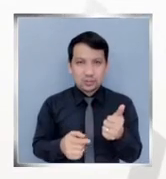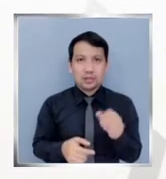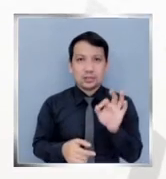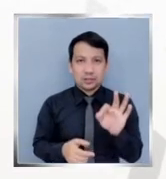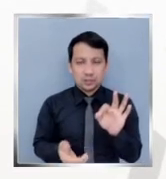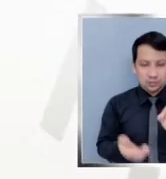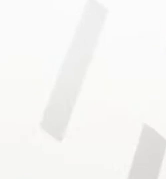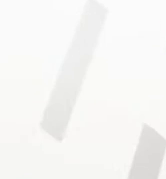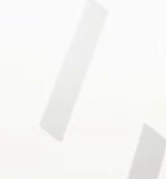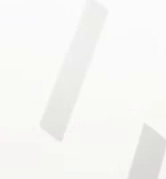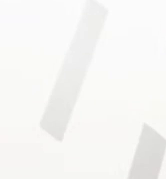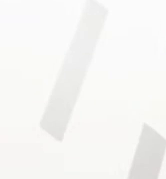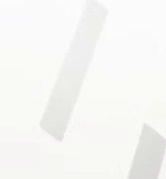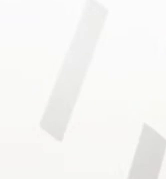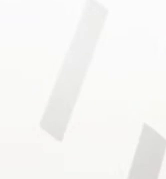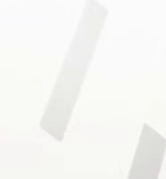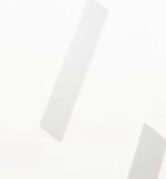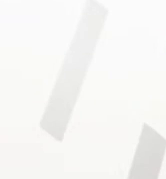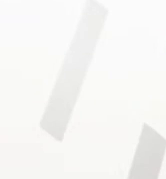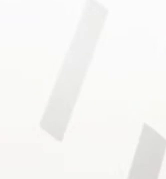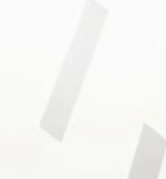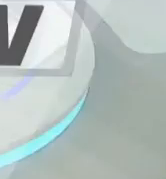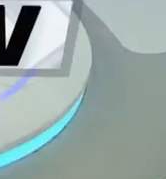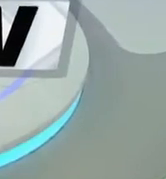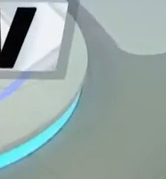5 p.m.